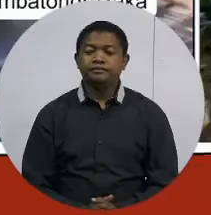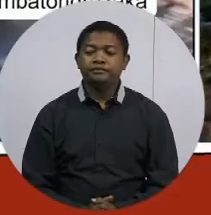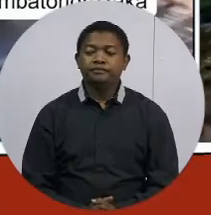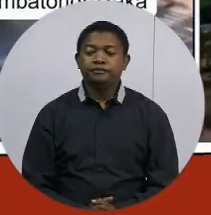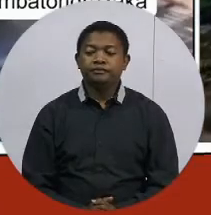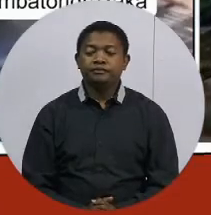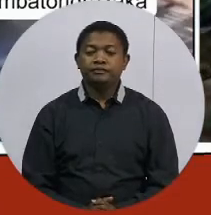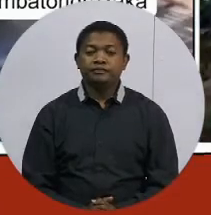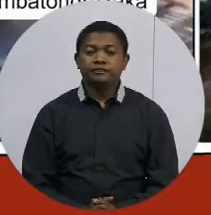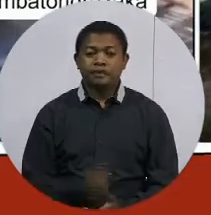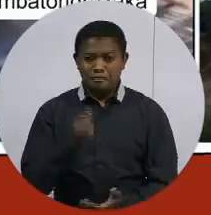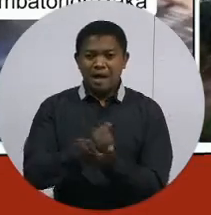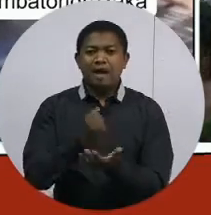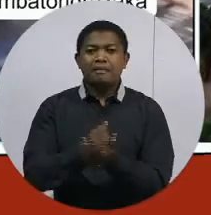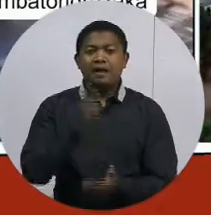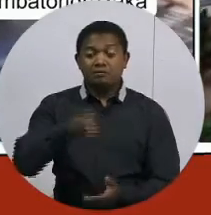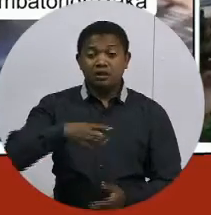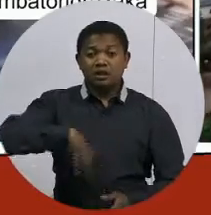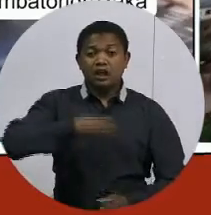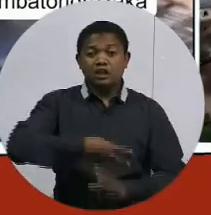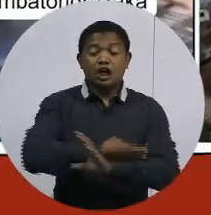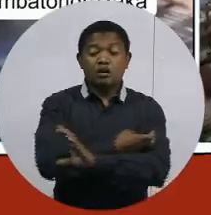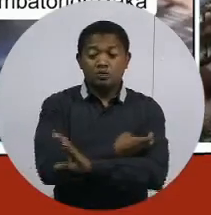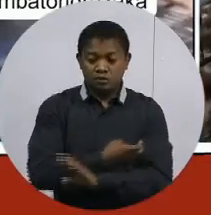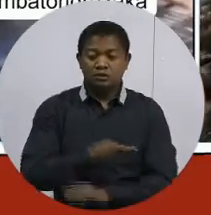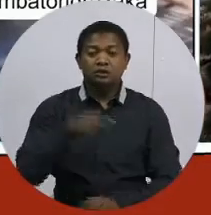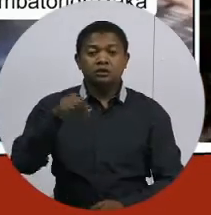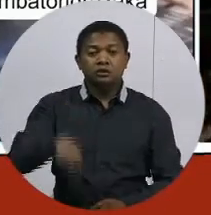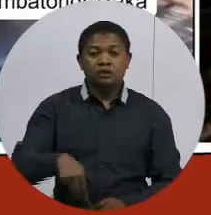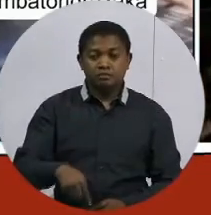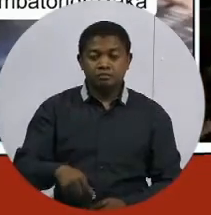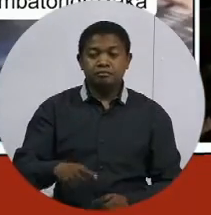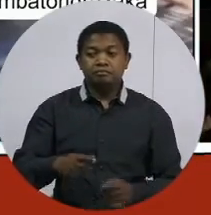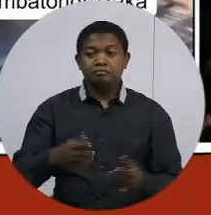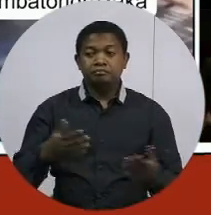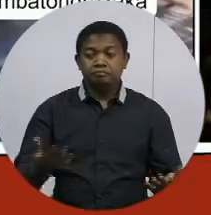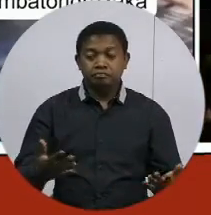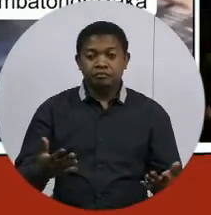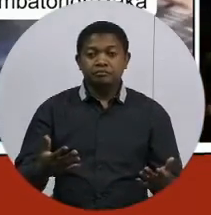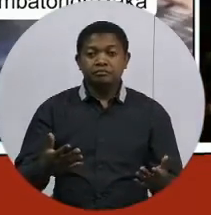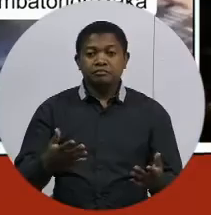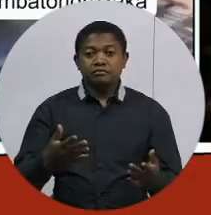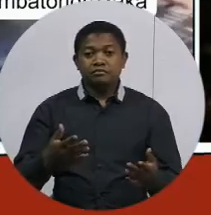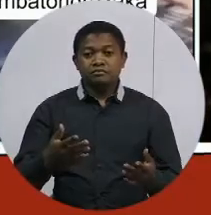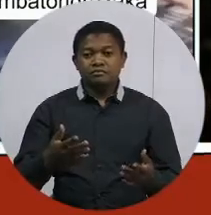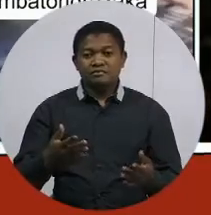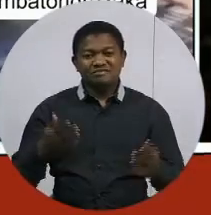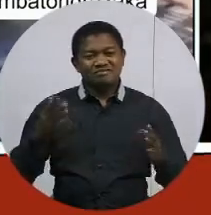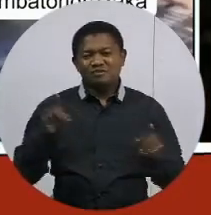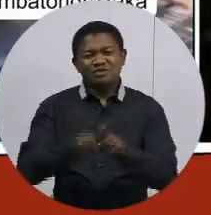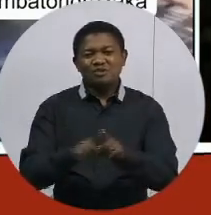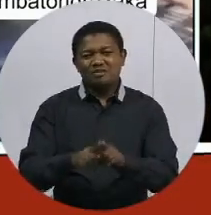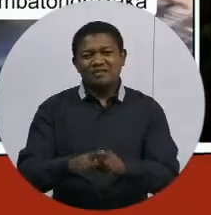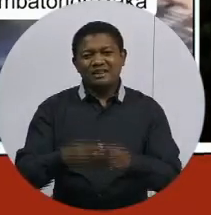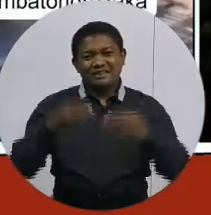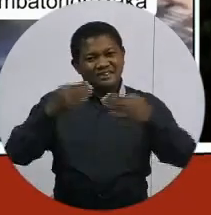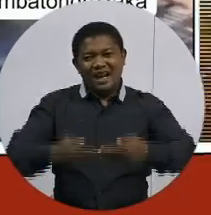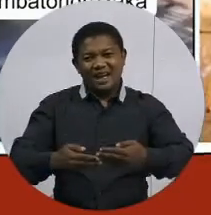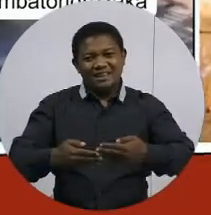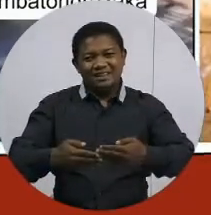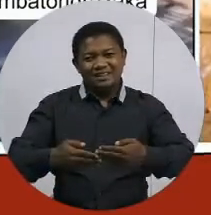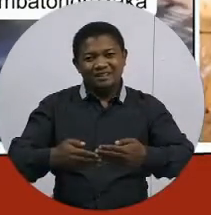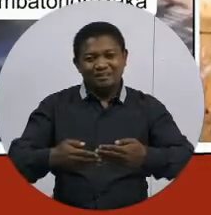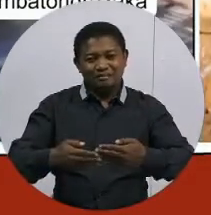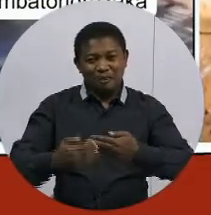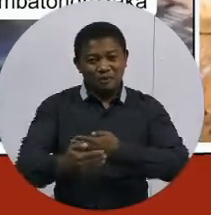ny fisian'ny valana retina coronavirus dia tsy natao hosakana amin'ny fampandrosoana ny distrikana Ambatondrazaka izany. Ino nambarany solombavam-bahoaka ny Madagasikara izay